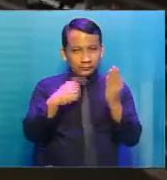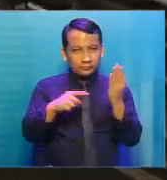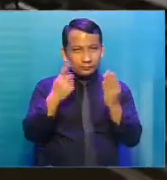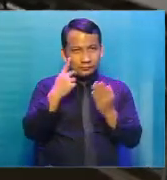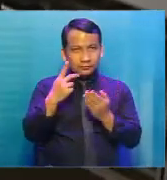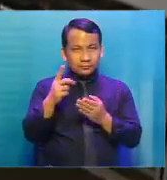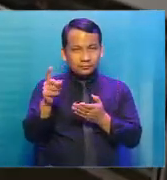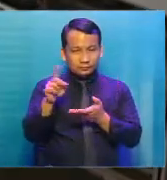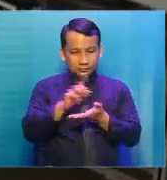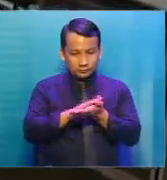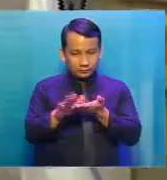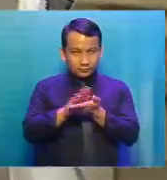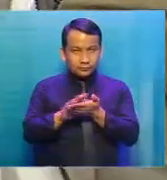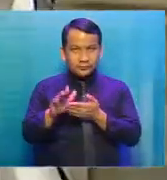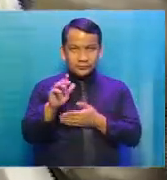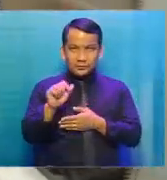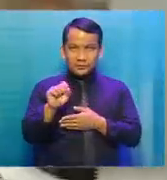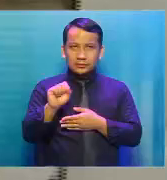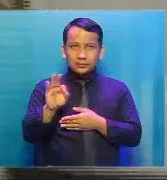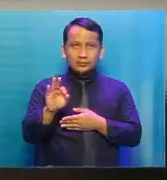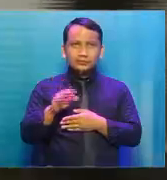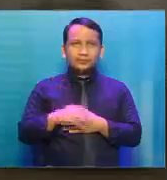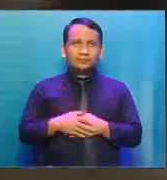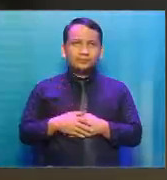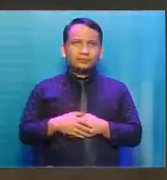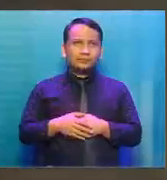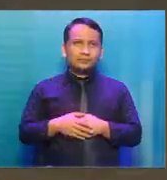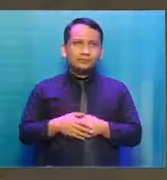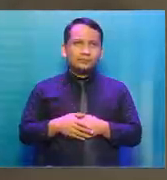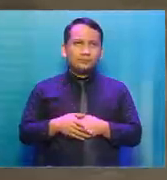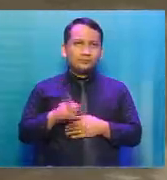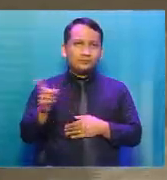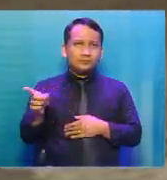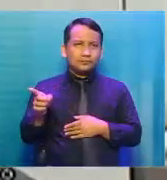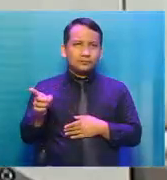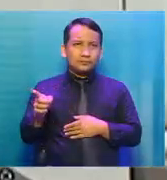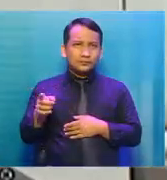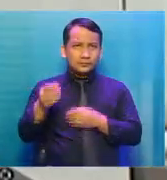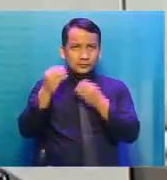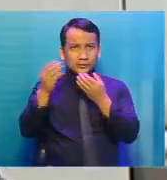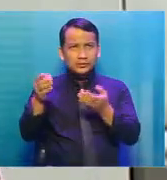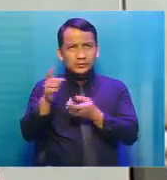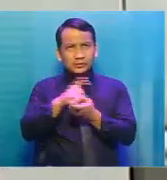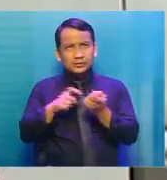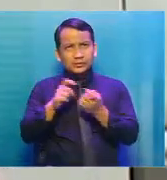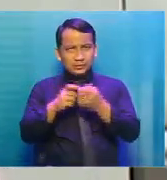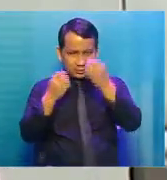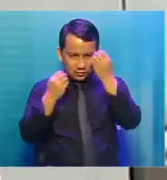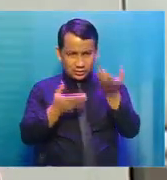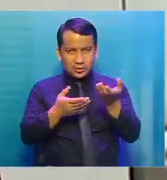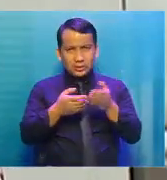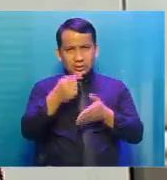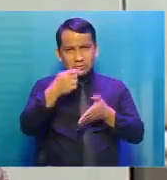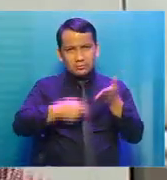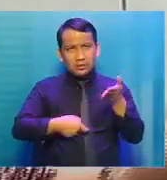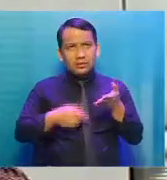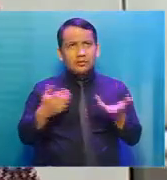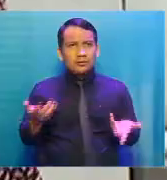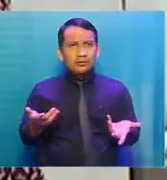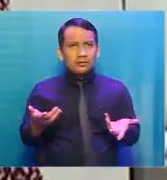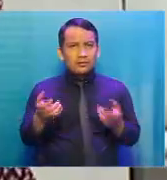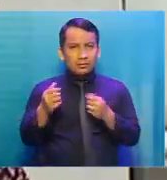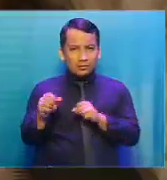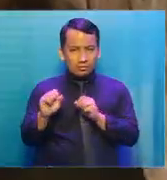sa disinfection kontra ASF. Sila po ang nagdidikta ng presyo. Pag hindi kami sumunod sa presyo nila, wala